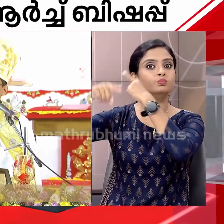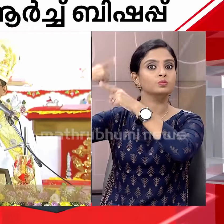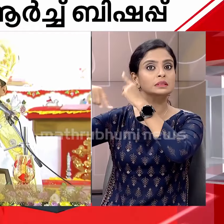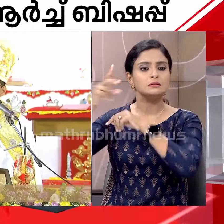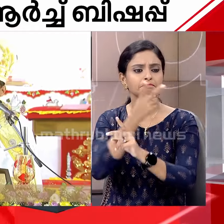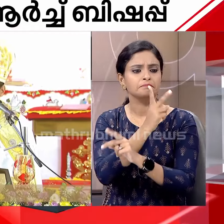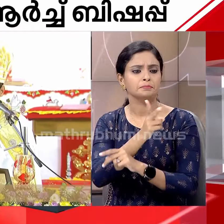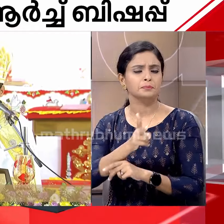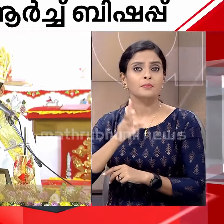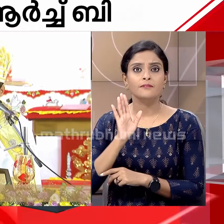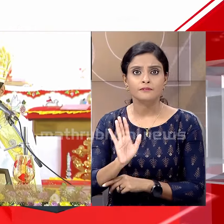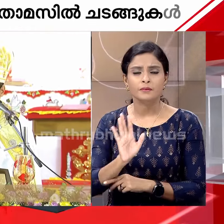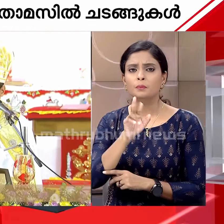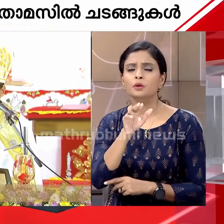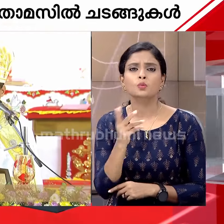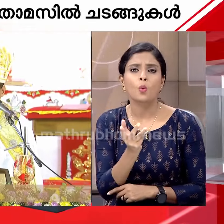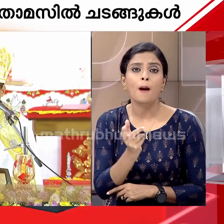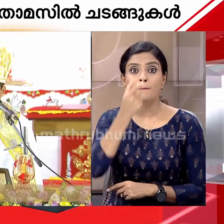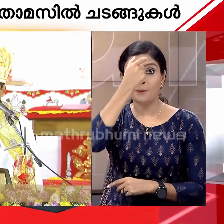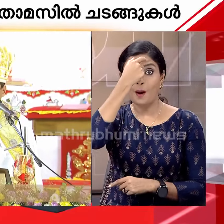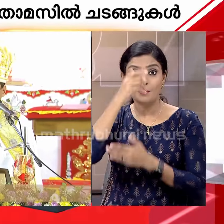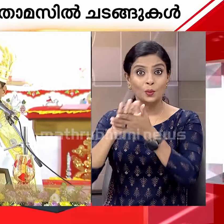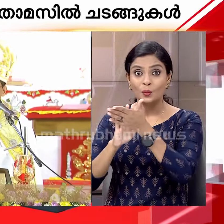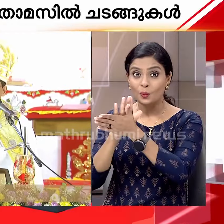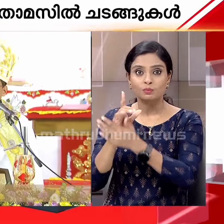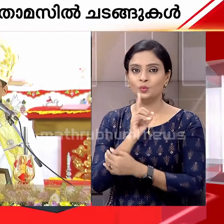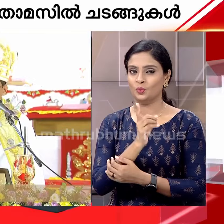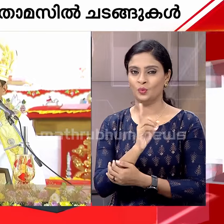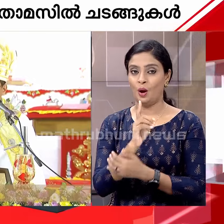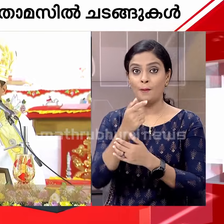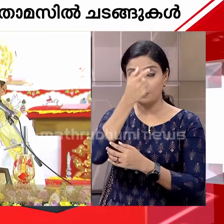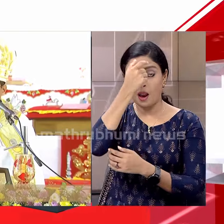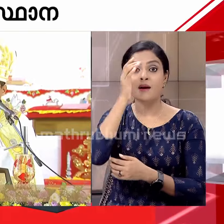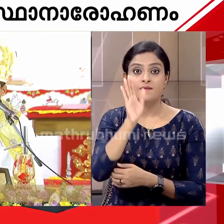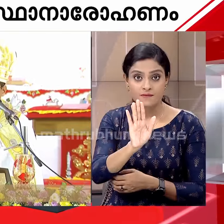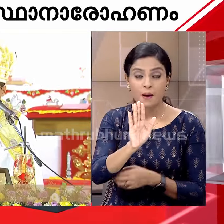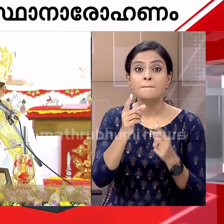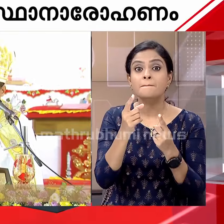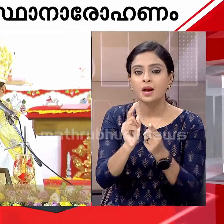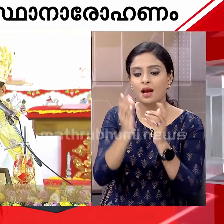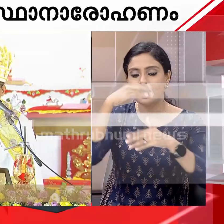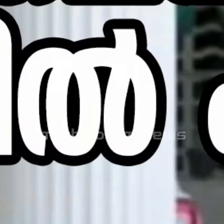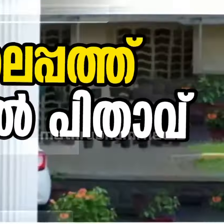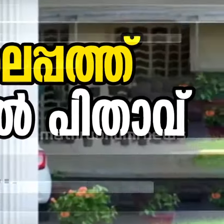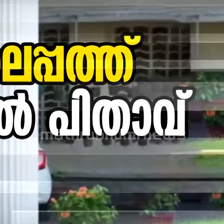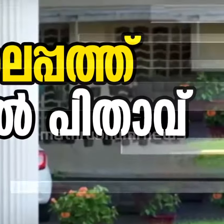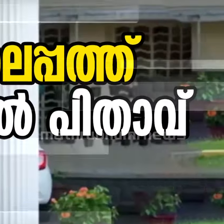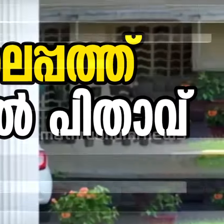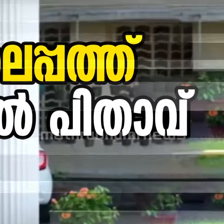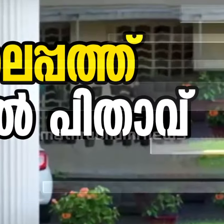എന്നുള്ളതല്ല, പ്രശ്നങ്ങളിൽ സഭയുടെ അടിസ്ഥാന പ്രമാണമായ സ്നേഹത്തിന് പരിക്ക് പറ്റാതെ